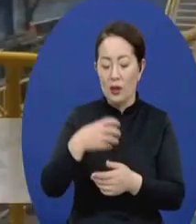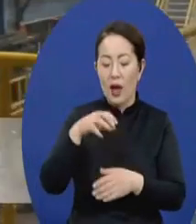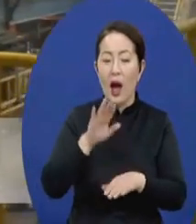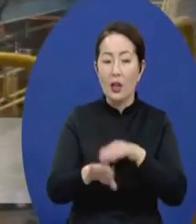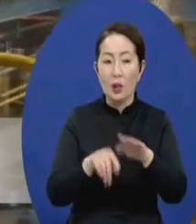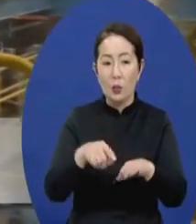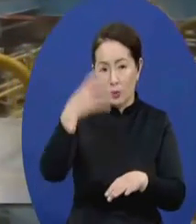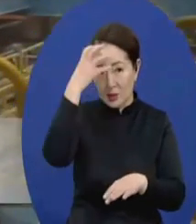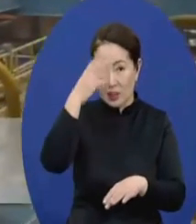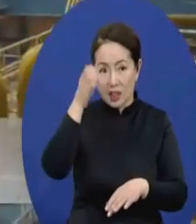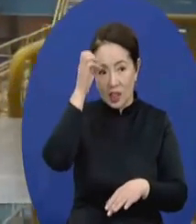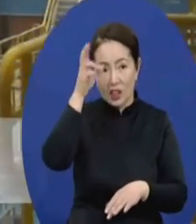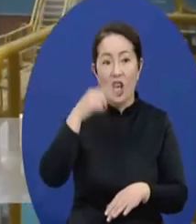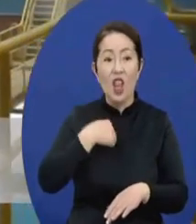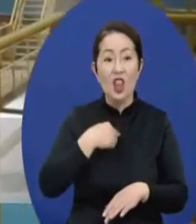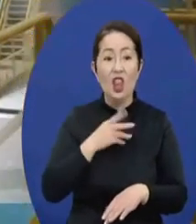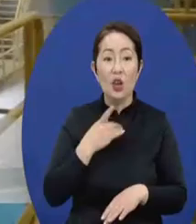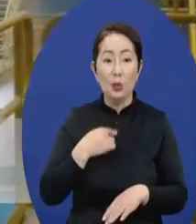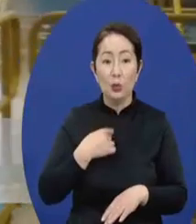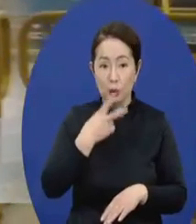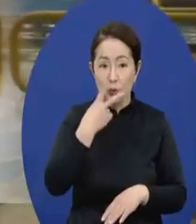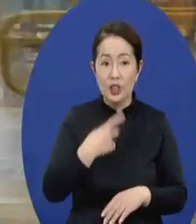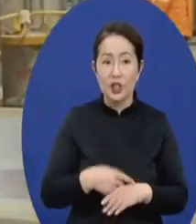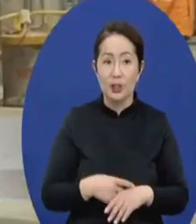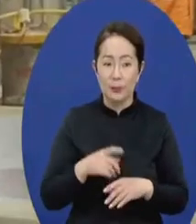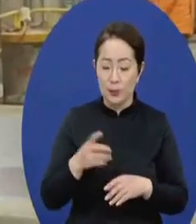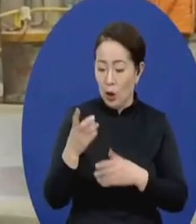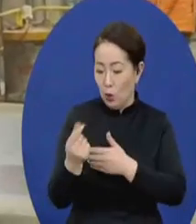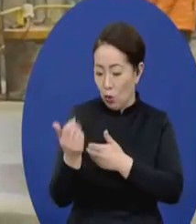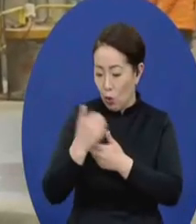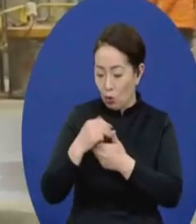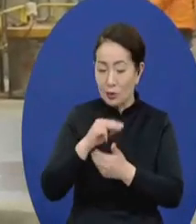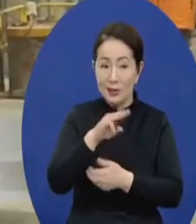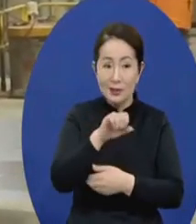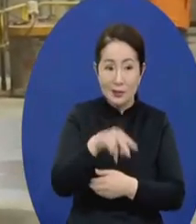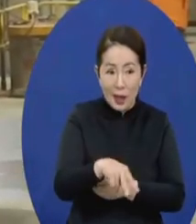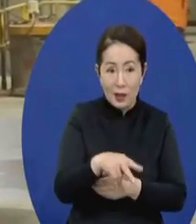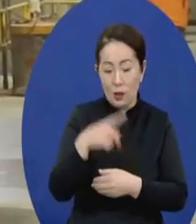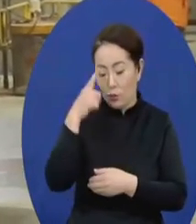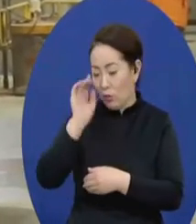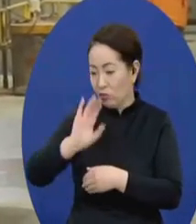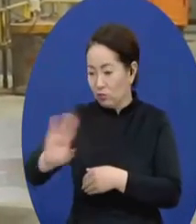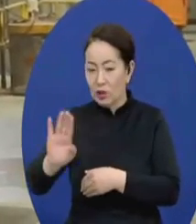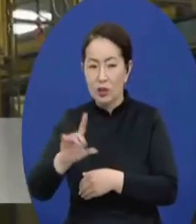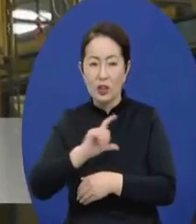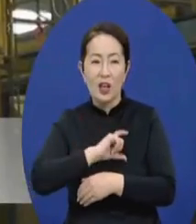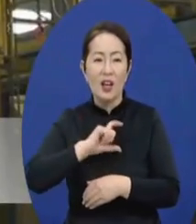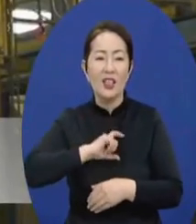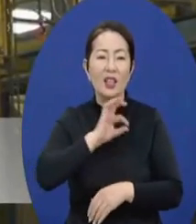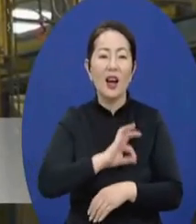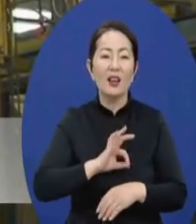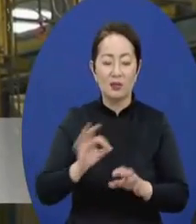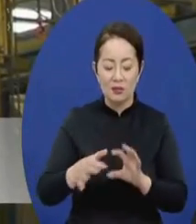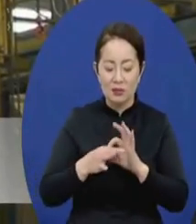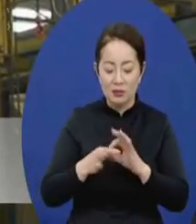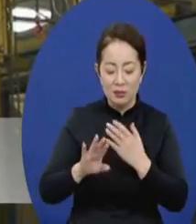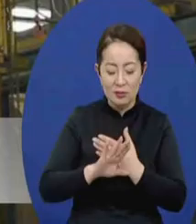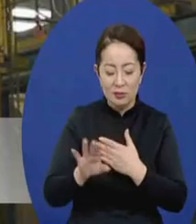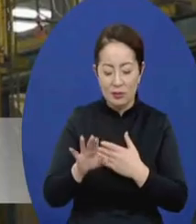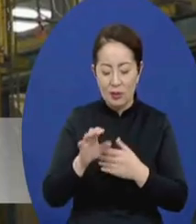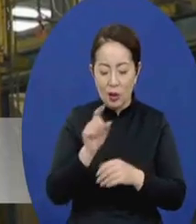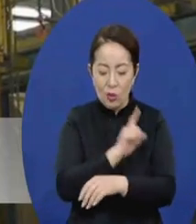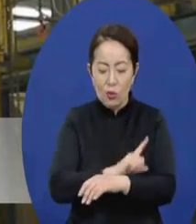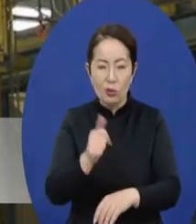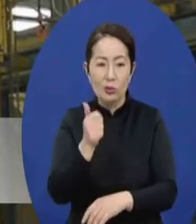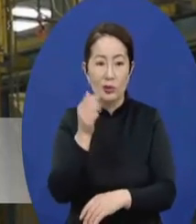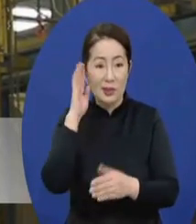зүгээс үзэж байгаа юм аа. Оюу толгой төслийн хөрөнгө оруулагч тал Монголын талын эрх ашгийг ангах чиглэлээр үр ашигтай саналуудыг гаргасан